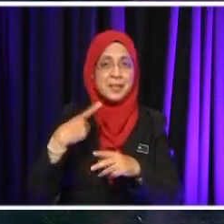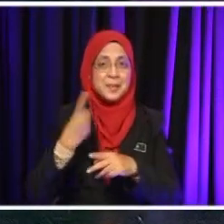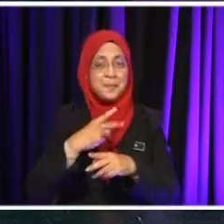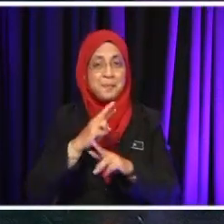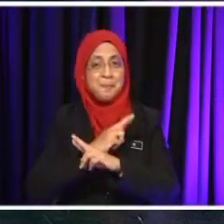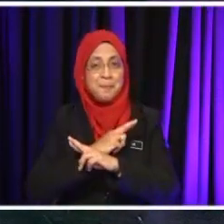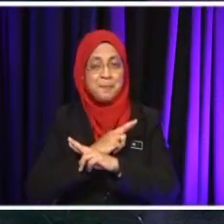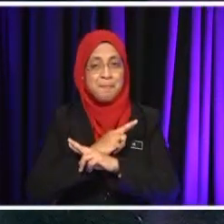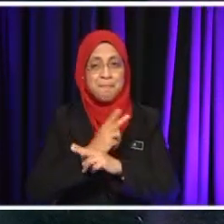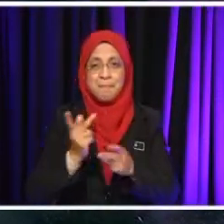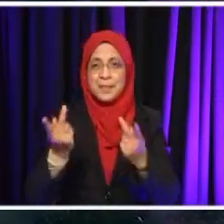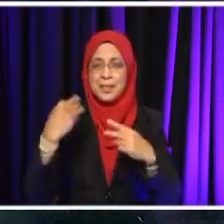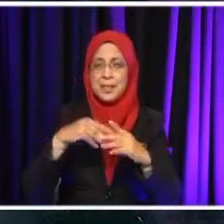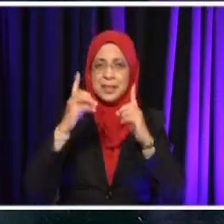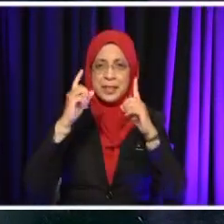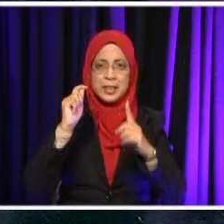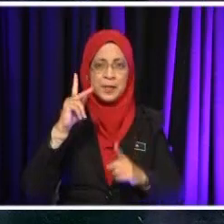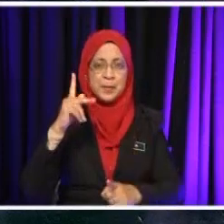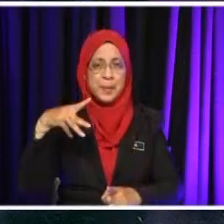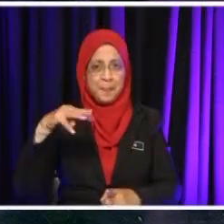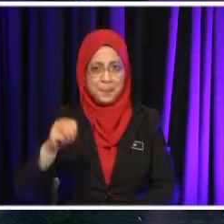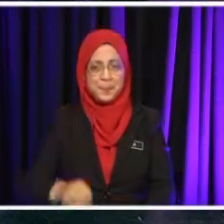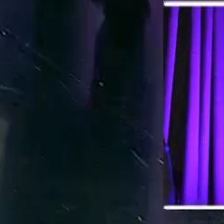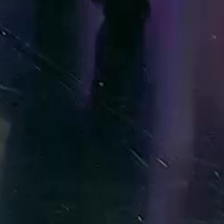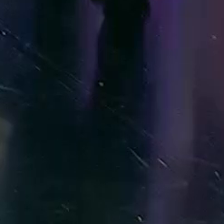sebentar ya dan kembali seperti ini TVM